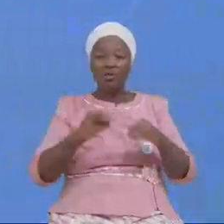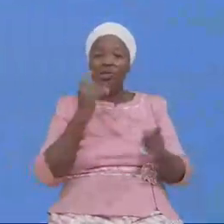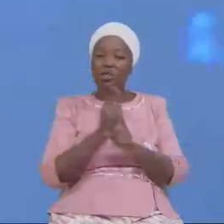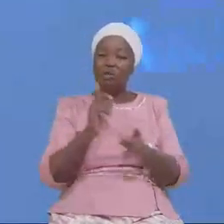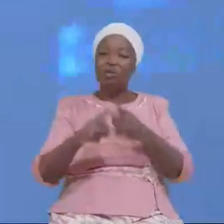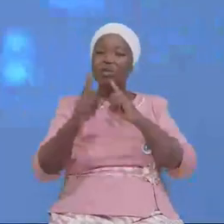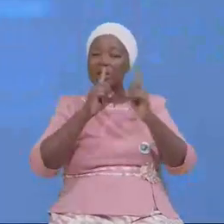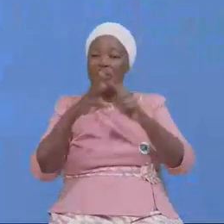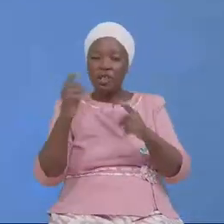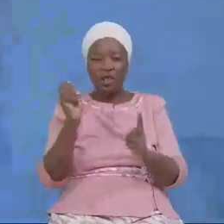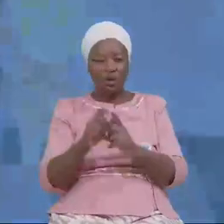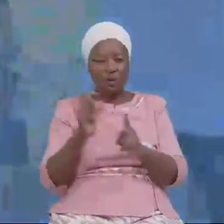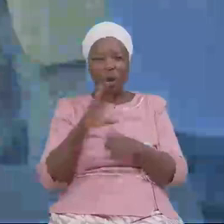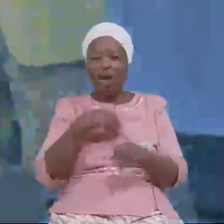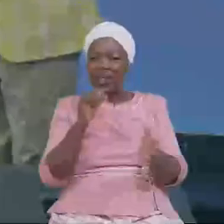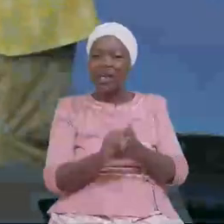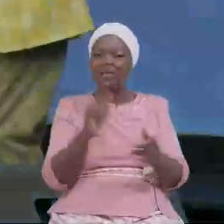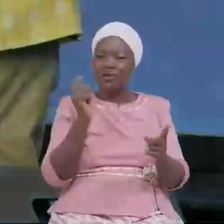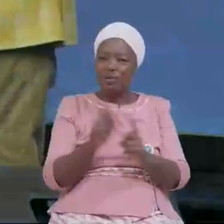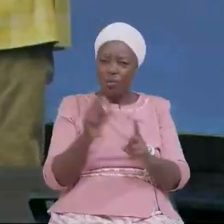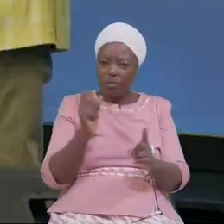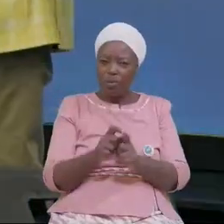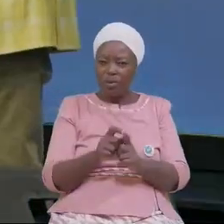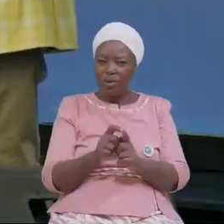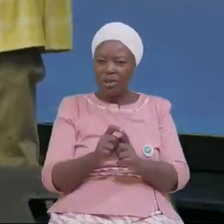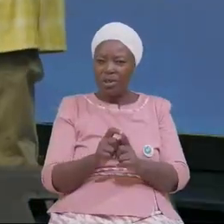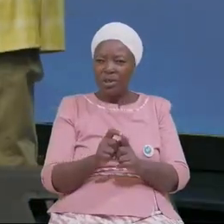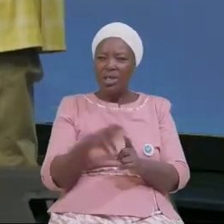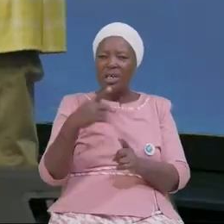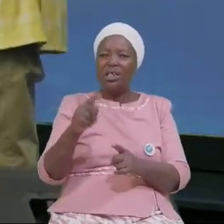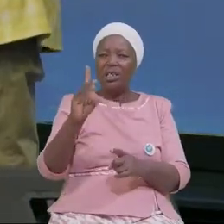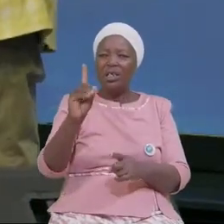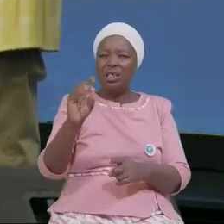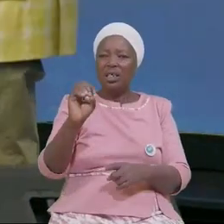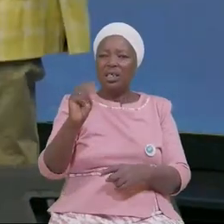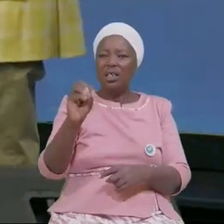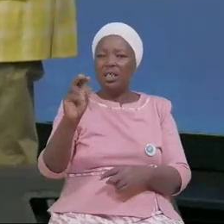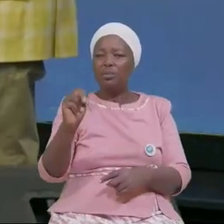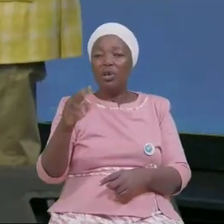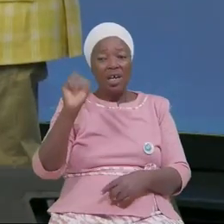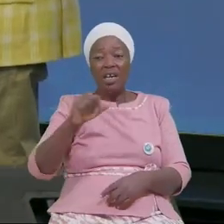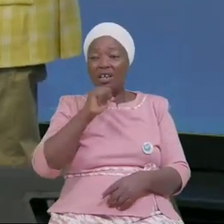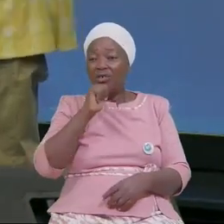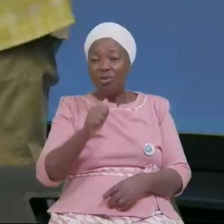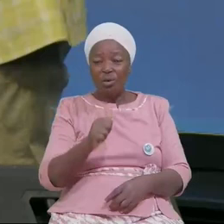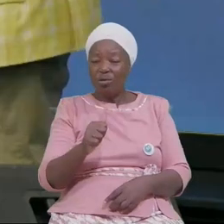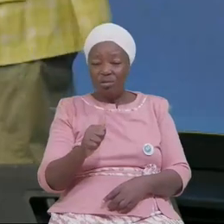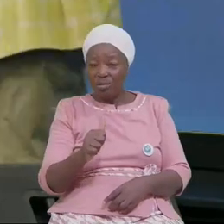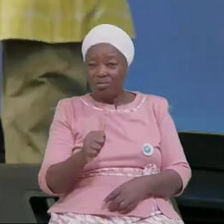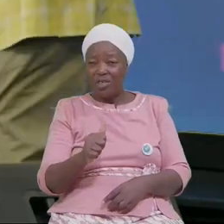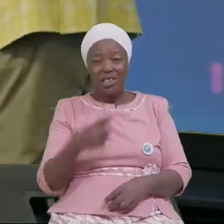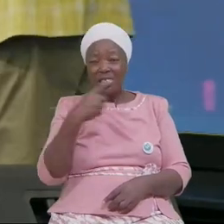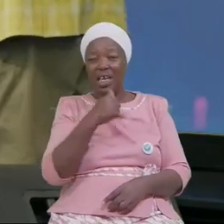parole. Et la parole là, les démons ne peuvent pas effacer quelque chose de